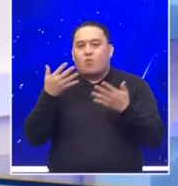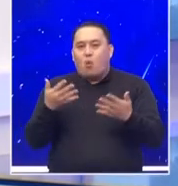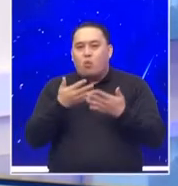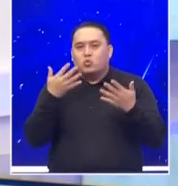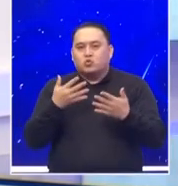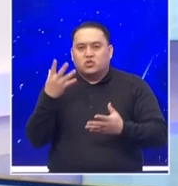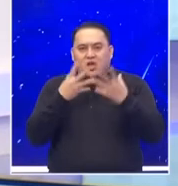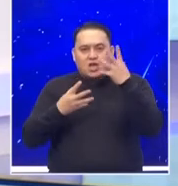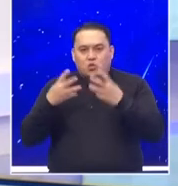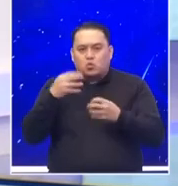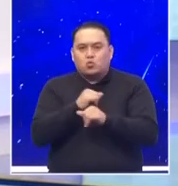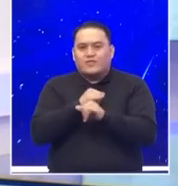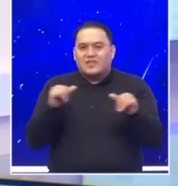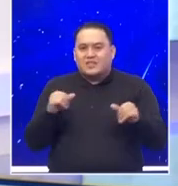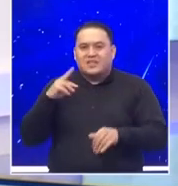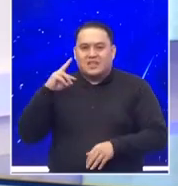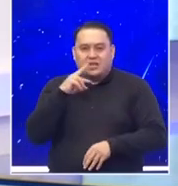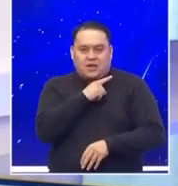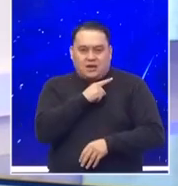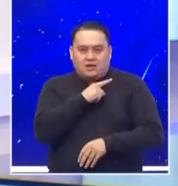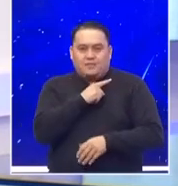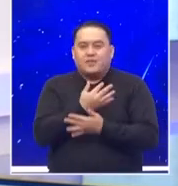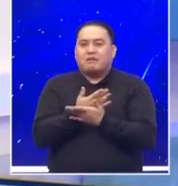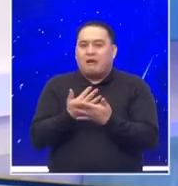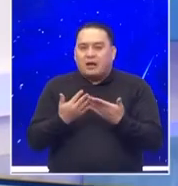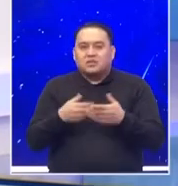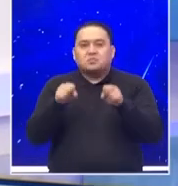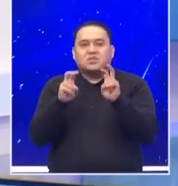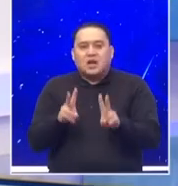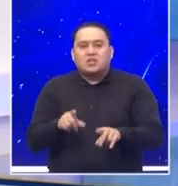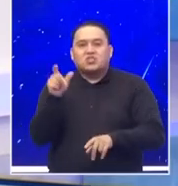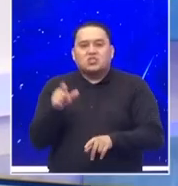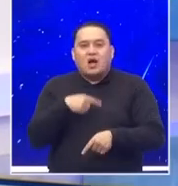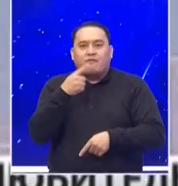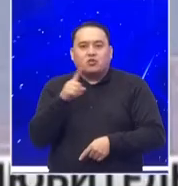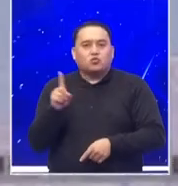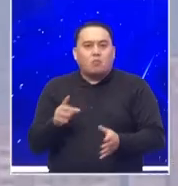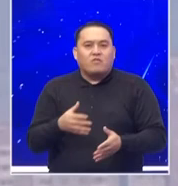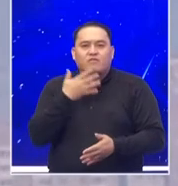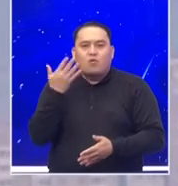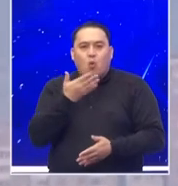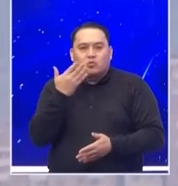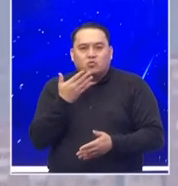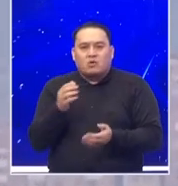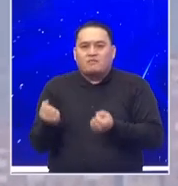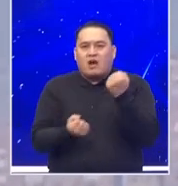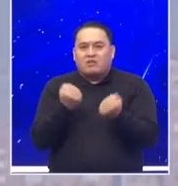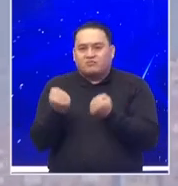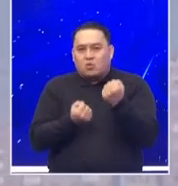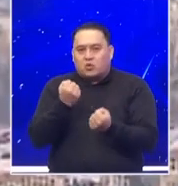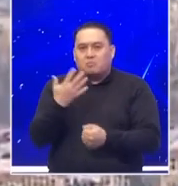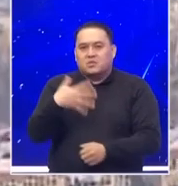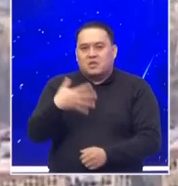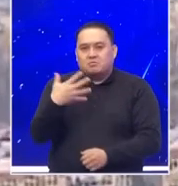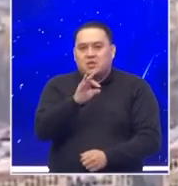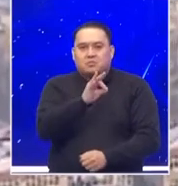оксида углерода диоксида серы и диоксида азота эксперты говорят что воздух в большей степени загрязняют автомобили на них приходится